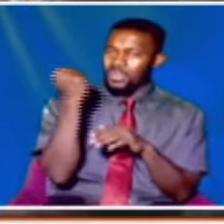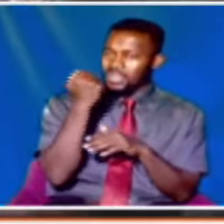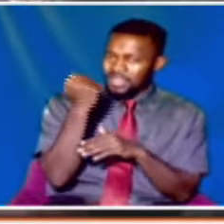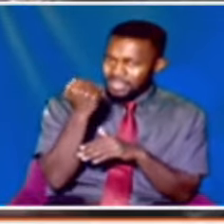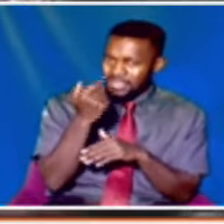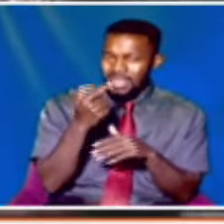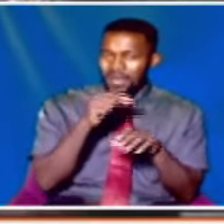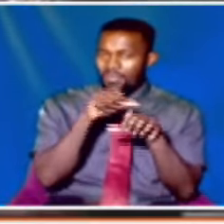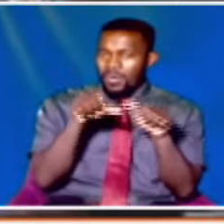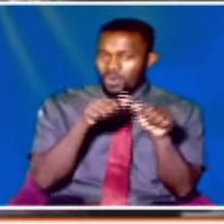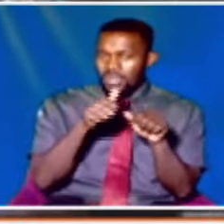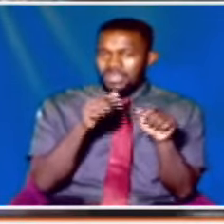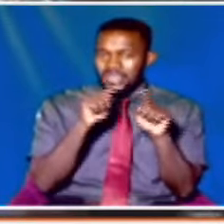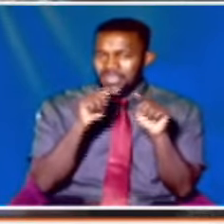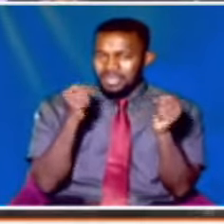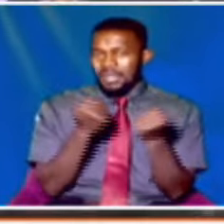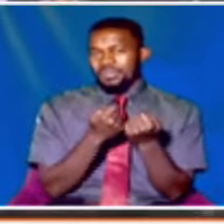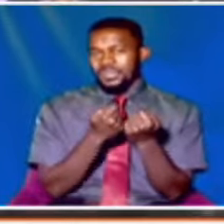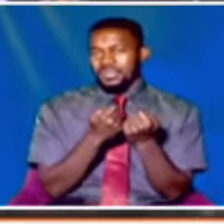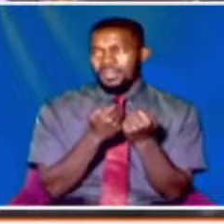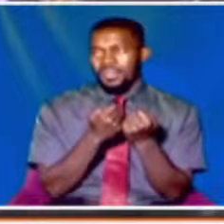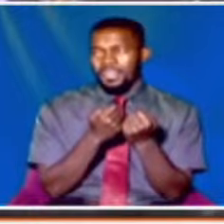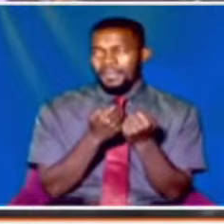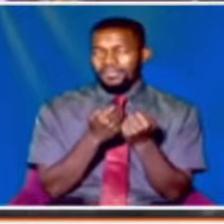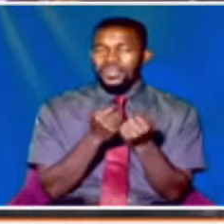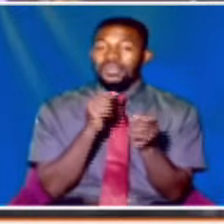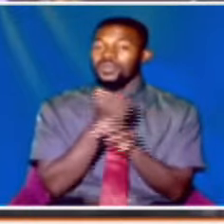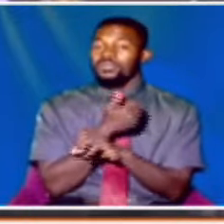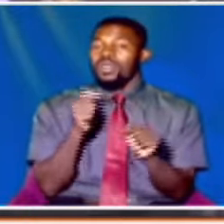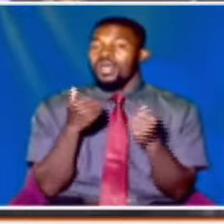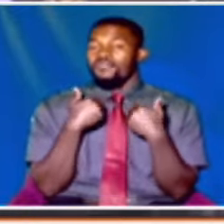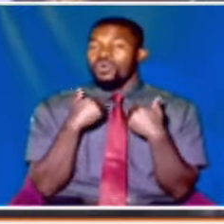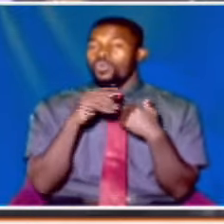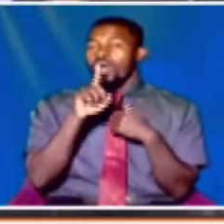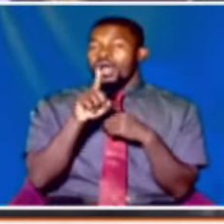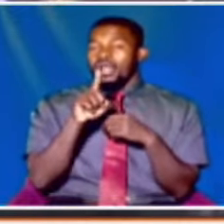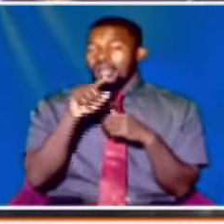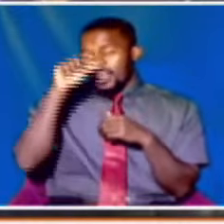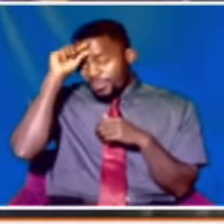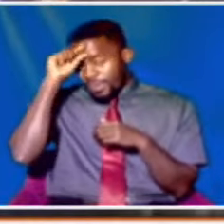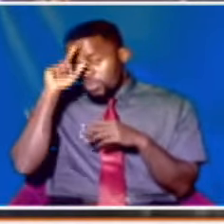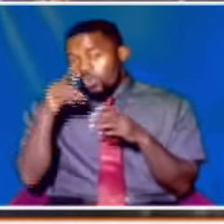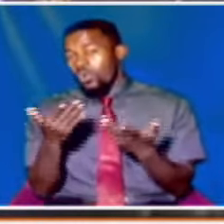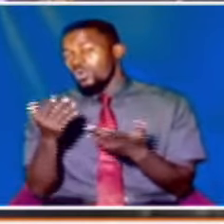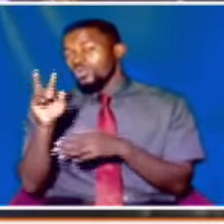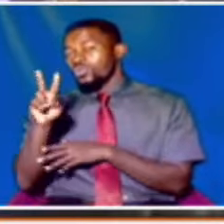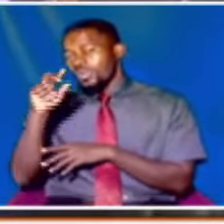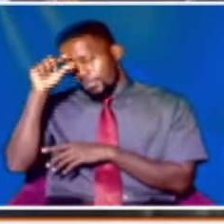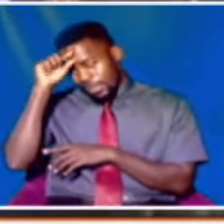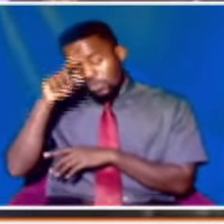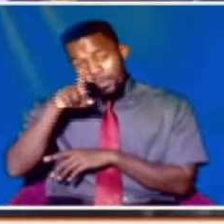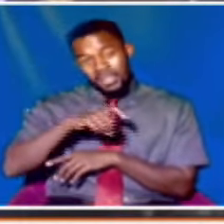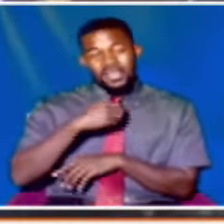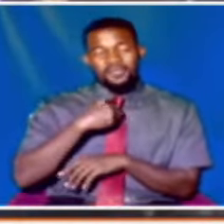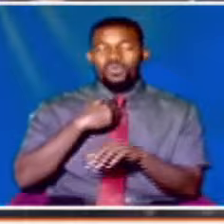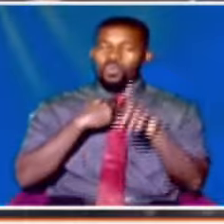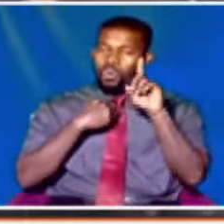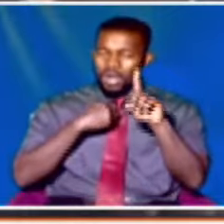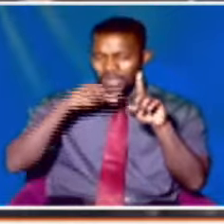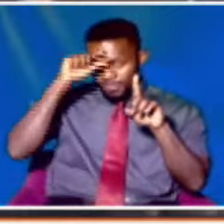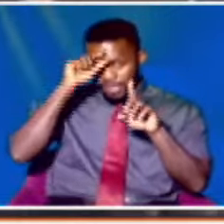za misingi ya ukabila. Hatuwezi kuwa na serikali moja na ni serikali mbili. Lazima iwe ni serikali moja inaongozwa